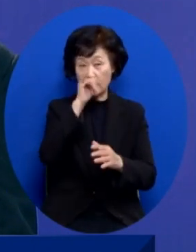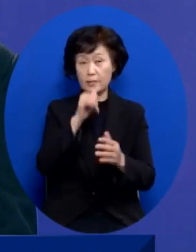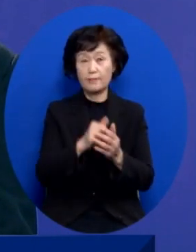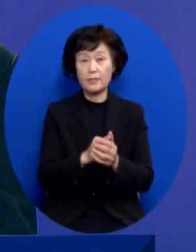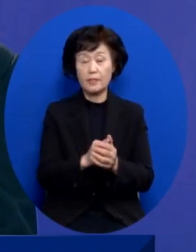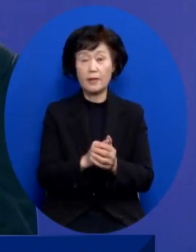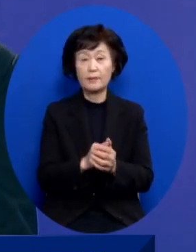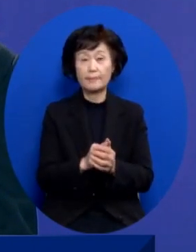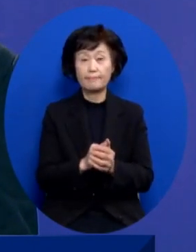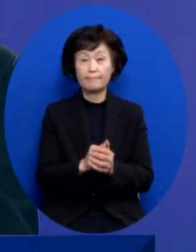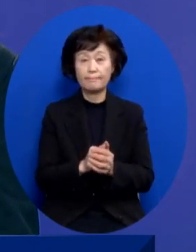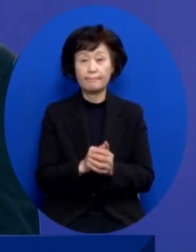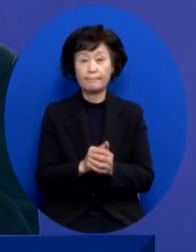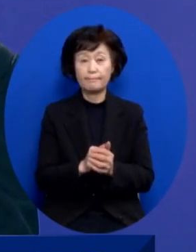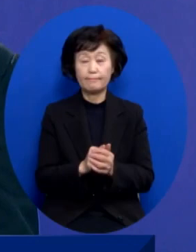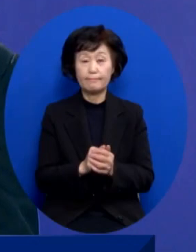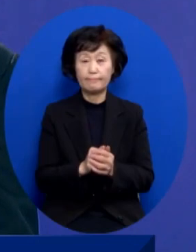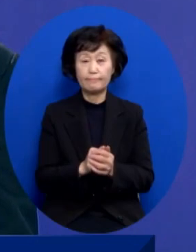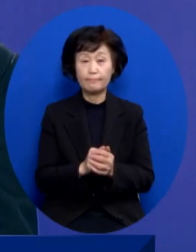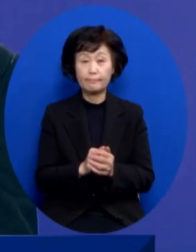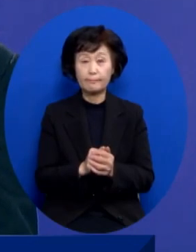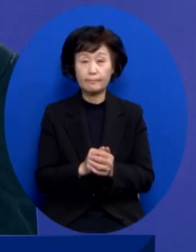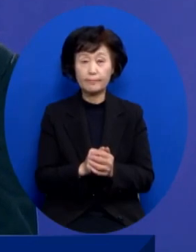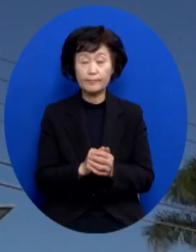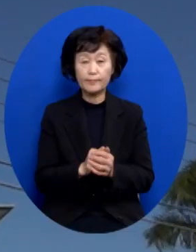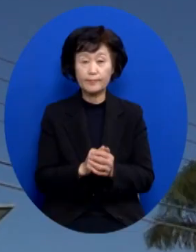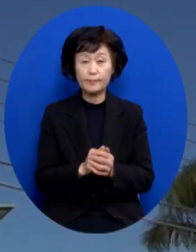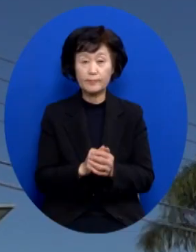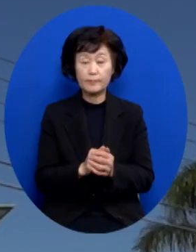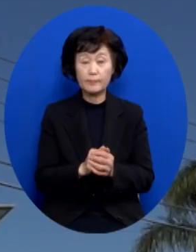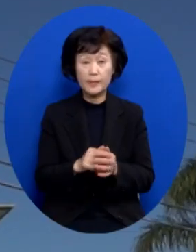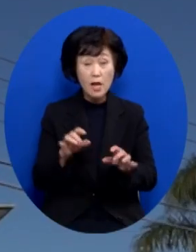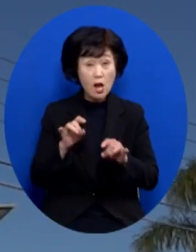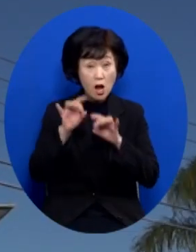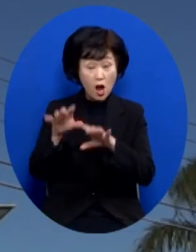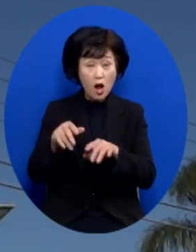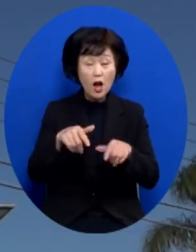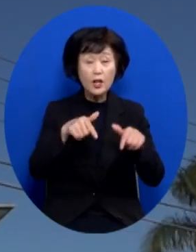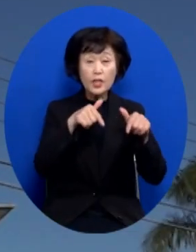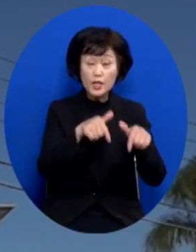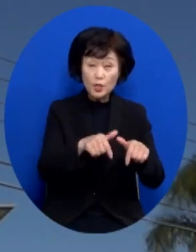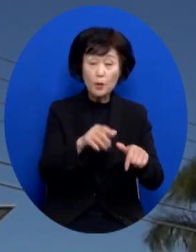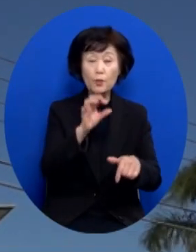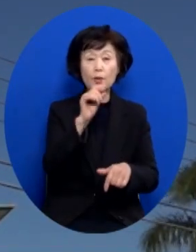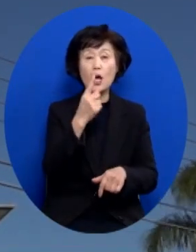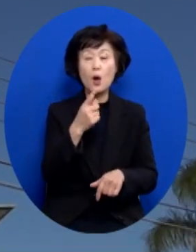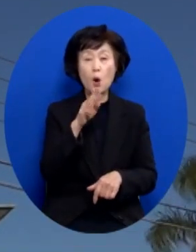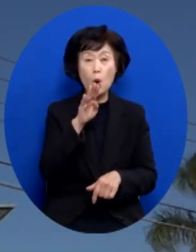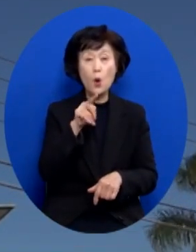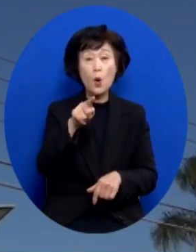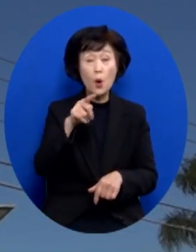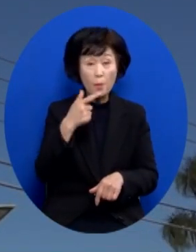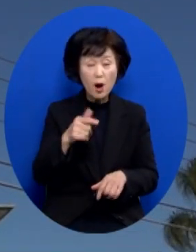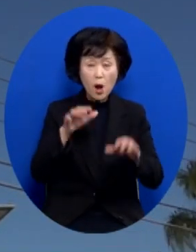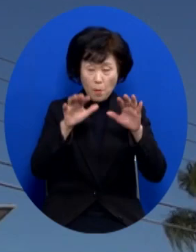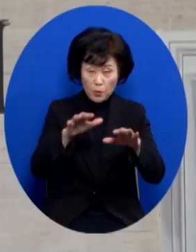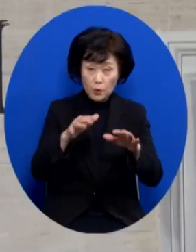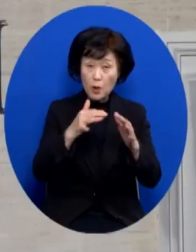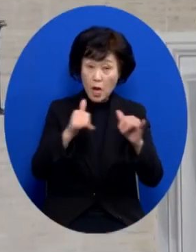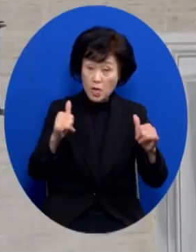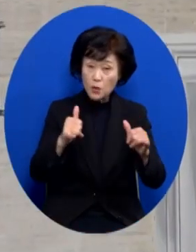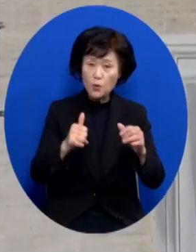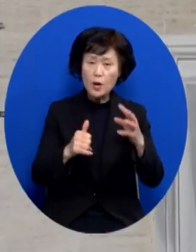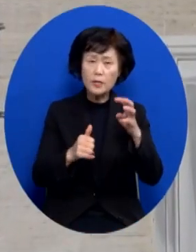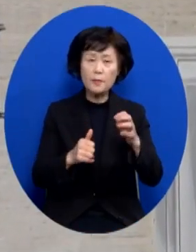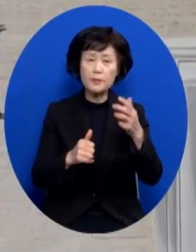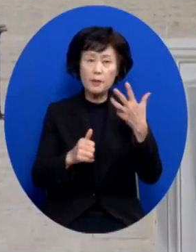현장을 황세준 통신원이 다녀왔습니다. 시드니 서부의 5번. 무슬림 인구 비율이